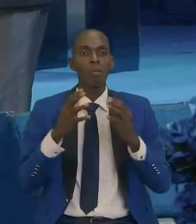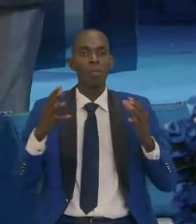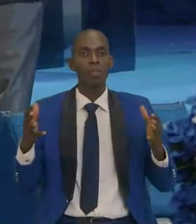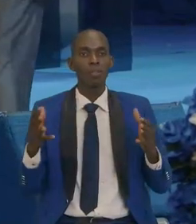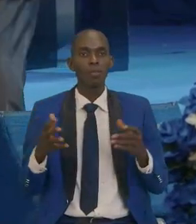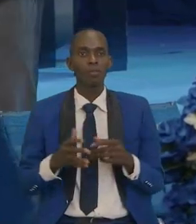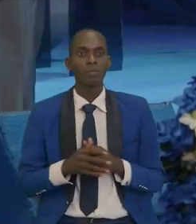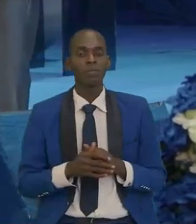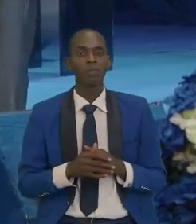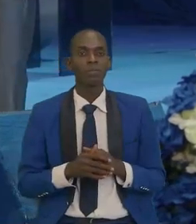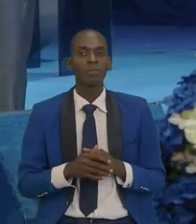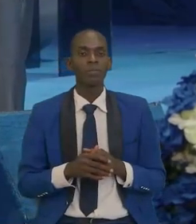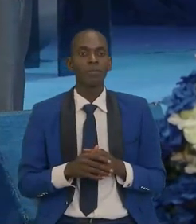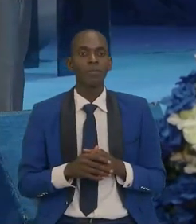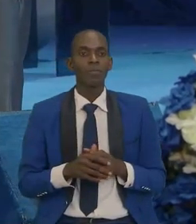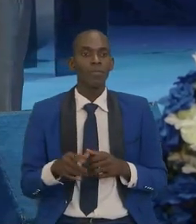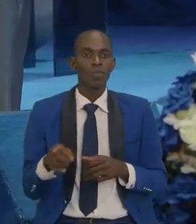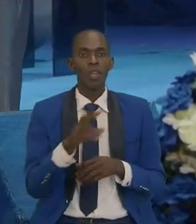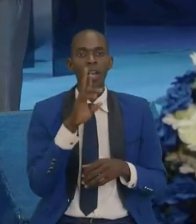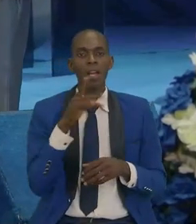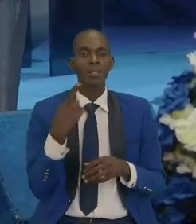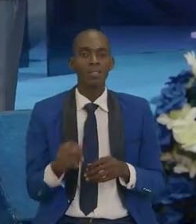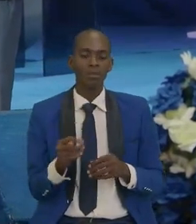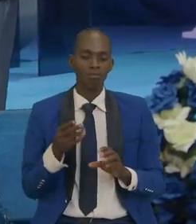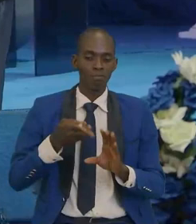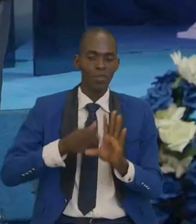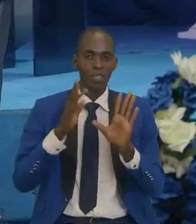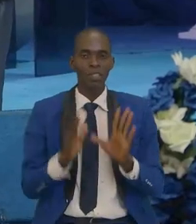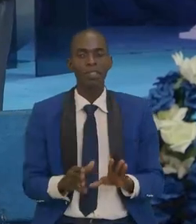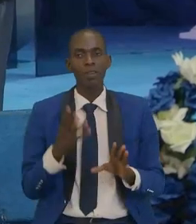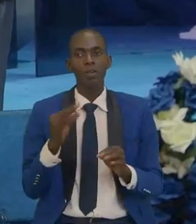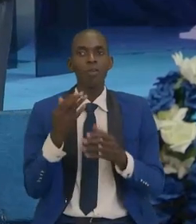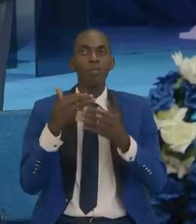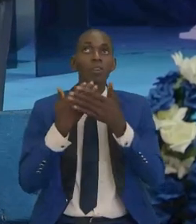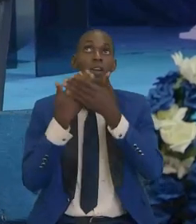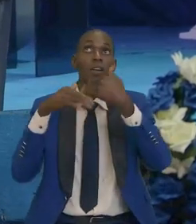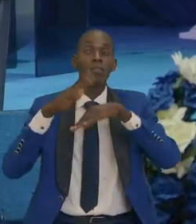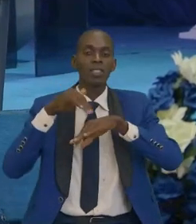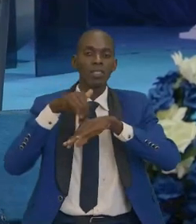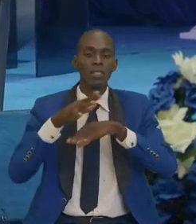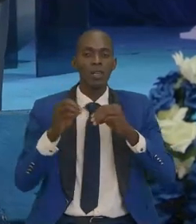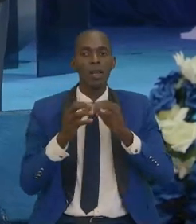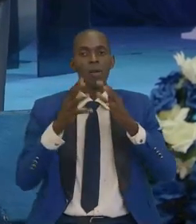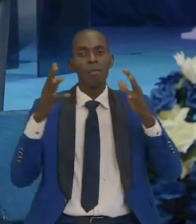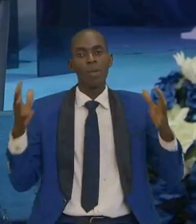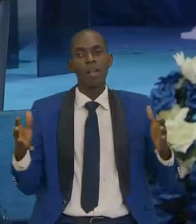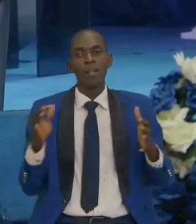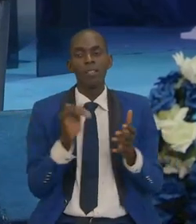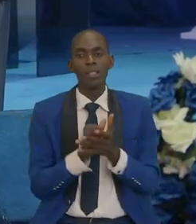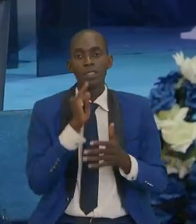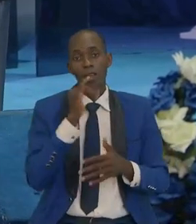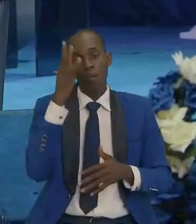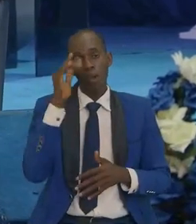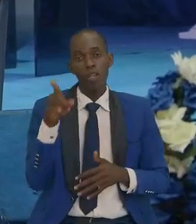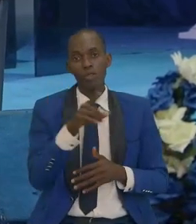il lui sera donné et il sera dans l'abondance. Ce sont les